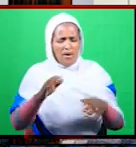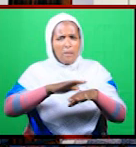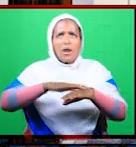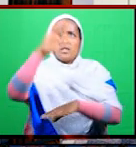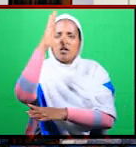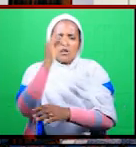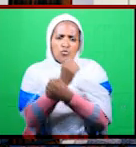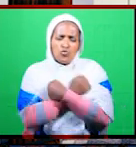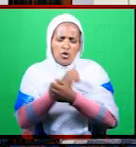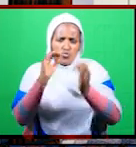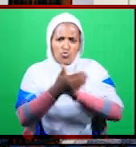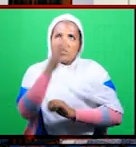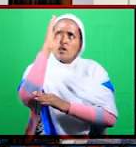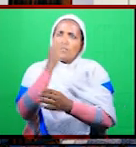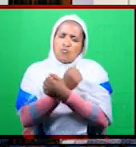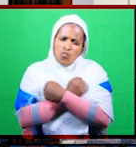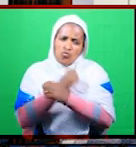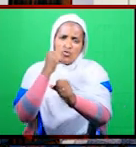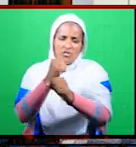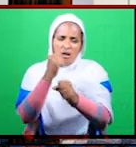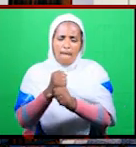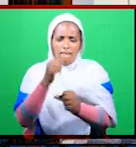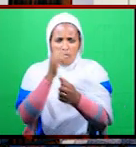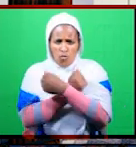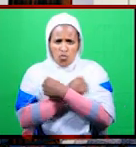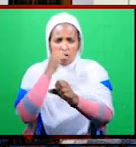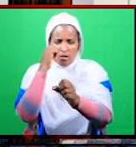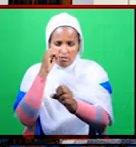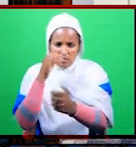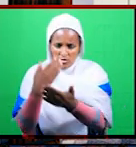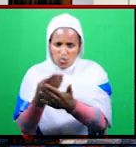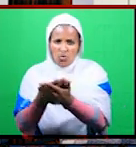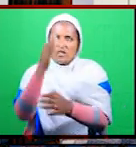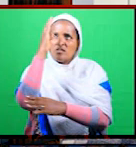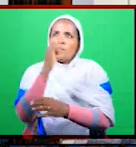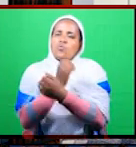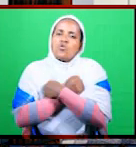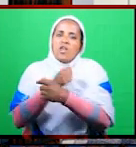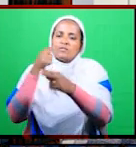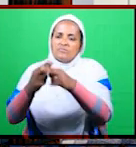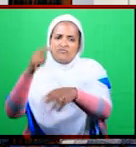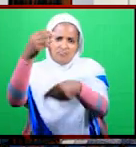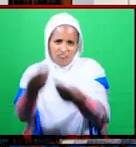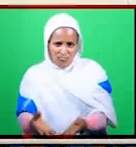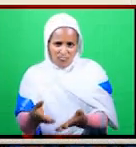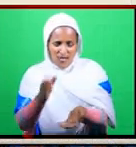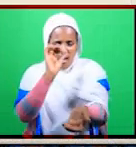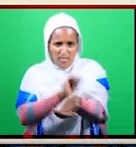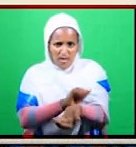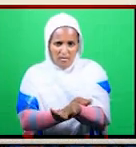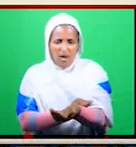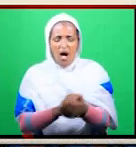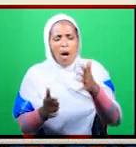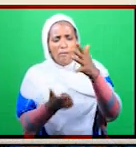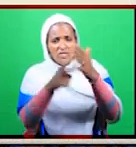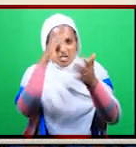አልነጠለውም። የበለጠ የእግዚአብሔር ወዳጅ እንዲሆን እግዚአብሔር የሚወደውን ስራ እየሰራ በሚወደድ ገንዘቡ የሚወደድ ስራን ሰርቶ የእግዚአብሔር ወዳጅ ተብሎበታል።